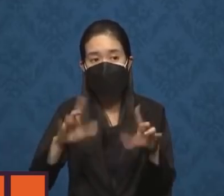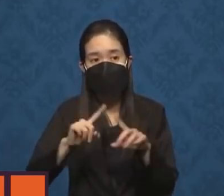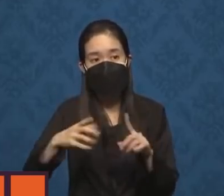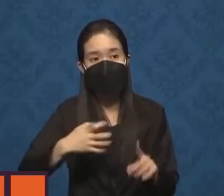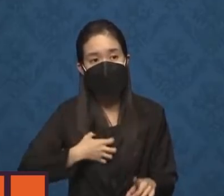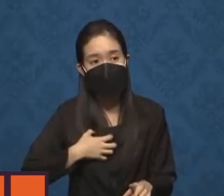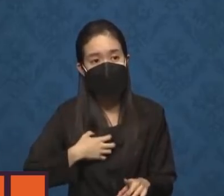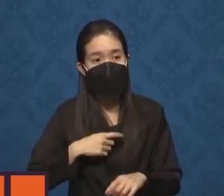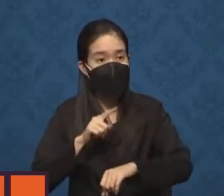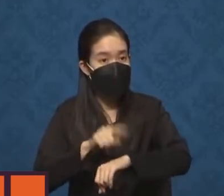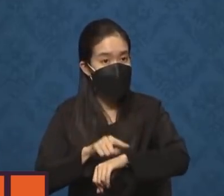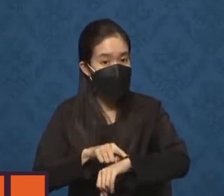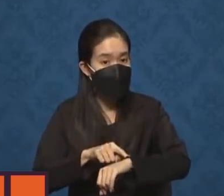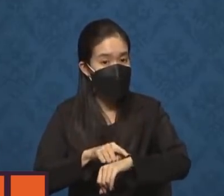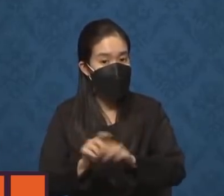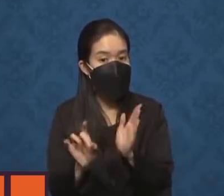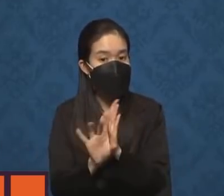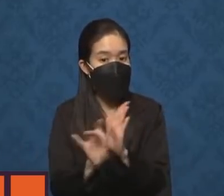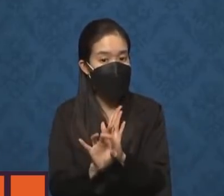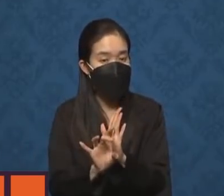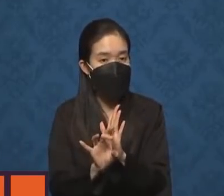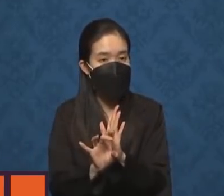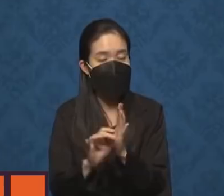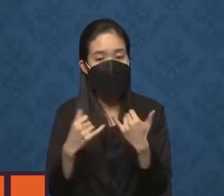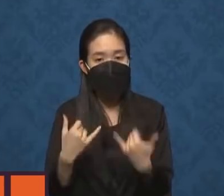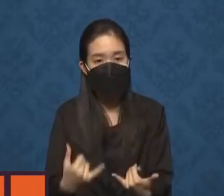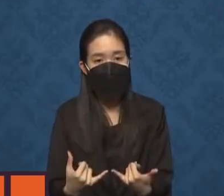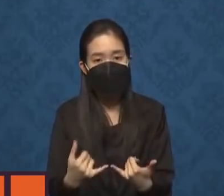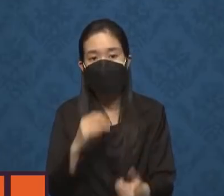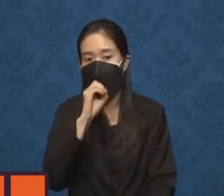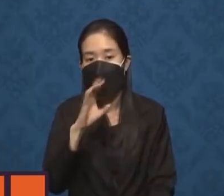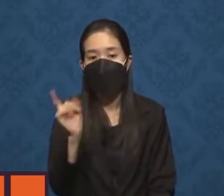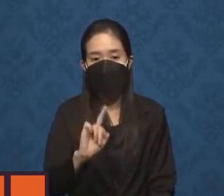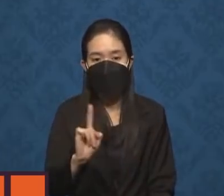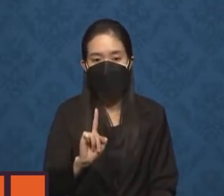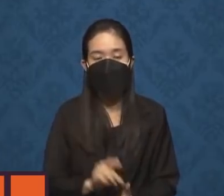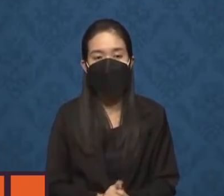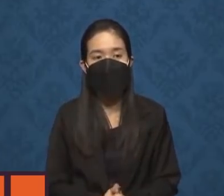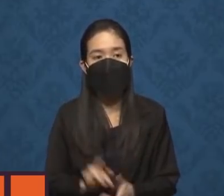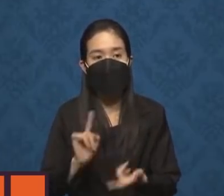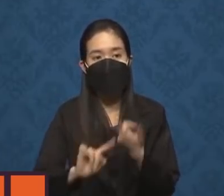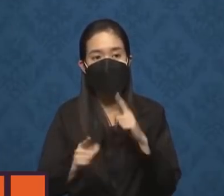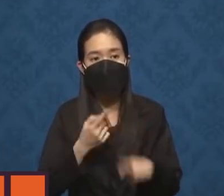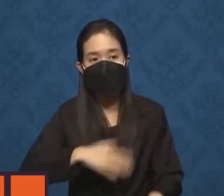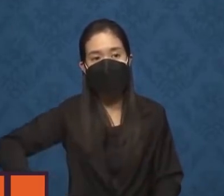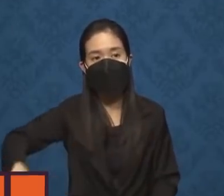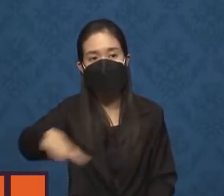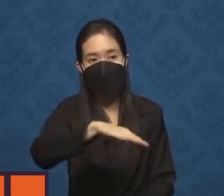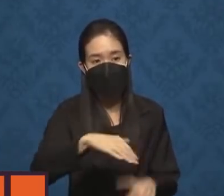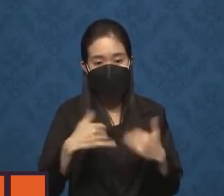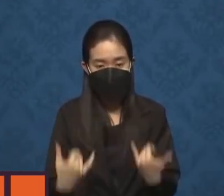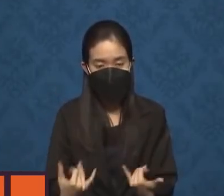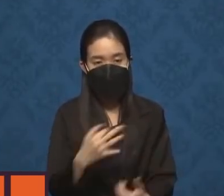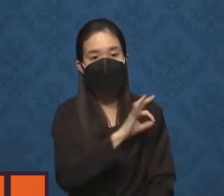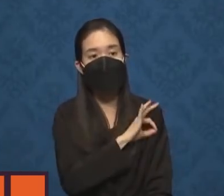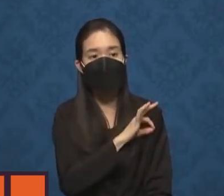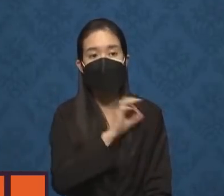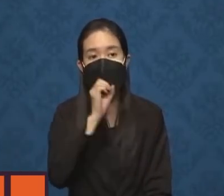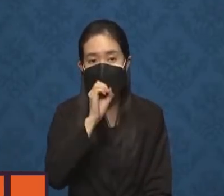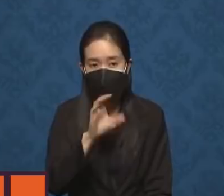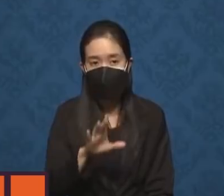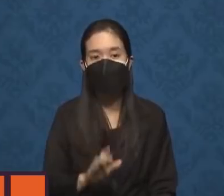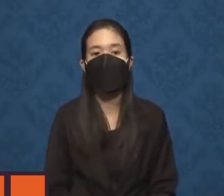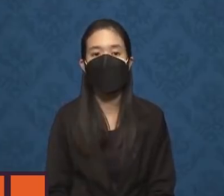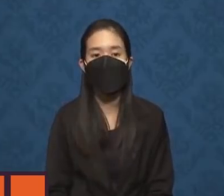อยากจะขอใช้เวลาในทุกช่วงท้ายนี้ค่ะกล่าวถึงเพื่อนสมาชิกที่อยู่ในสภาแห่งนี้เล็กน้อยค่ะ